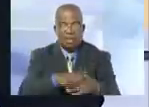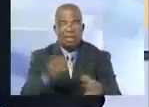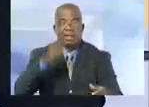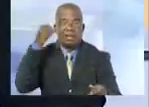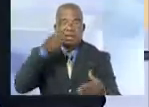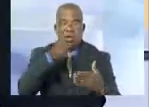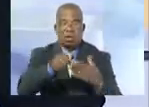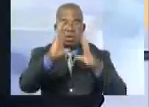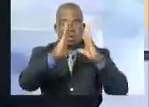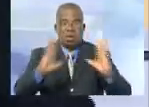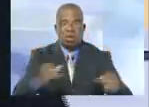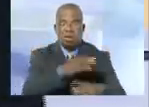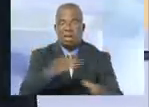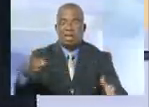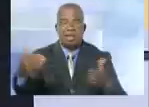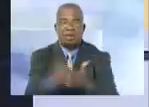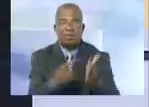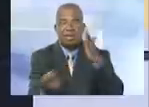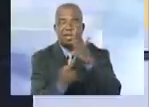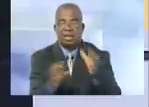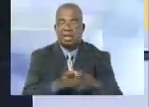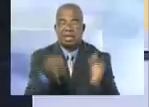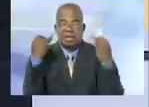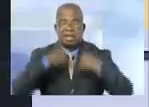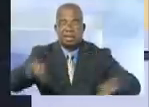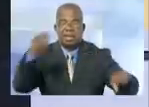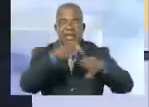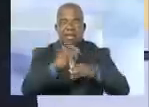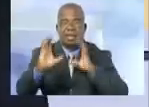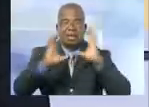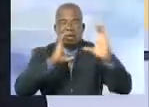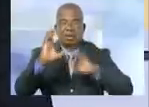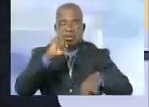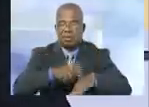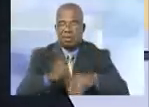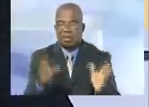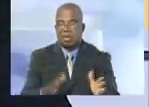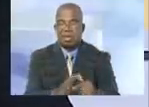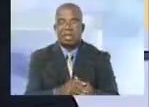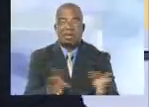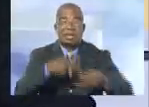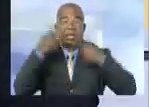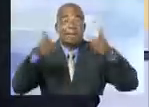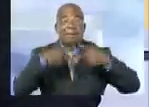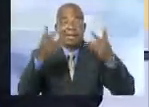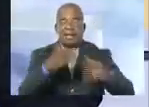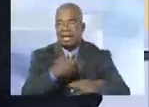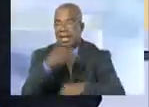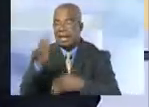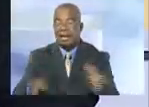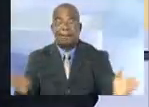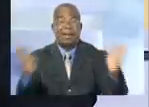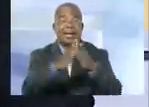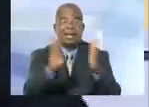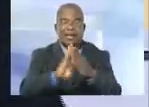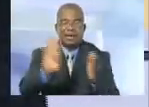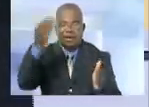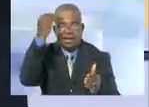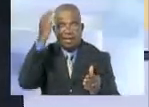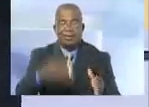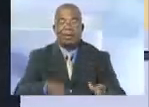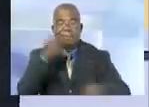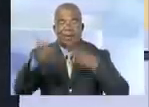Nouvelles Technologies de l'Information et de la Communication, Bruno Nabagné-Koné. Au menu de leur échange, la réconciliation et la paix